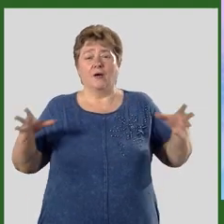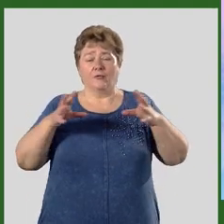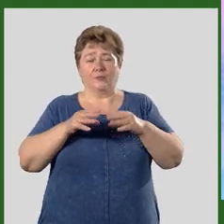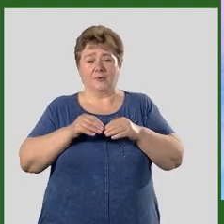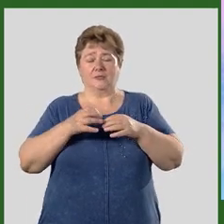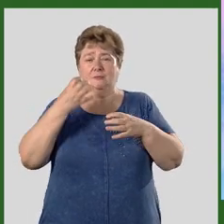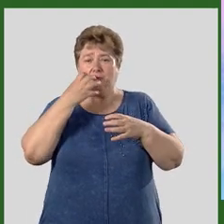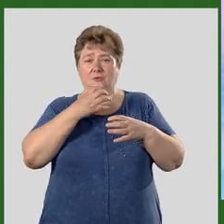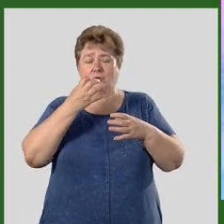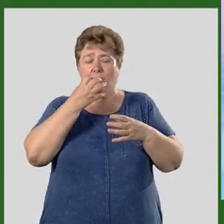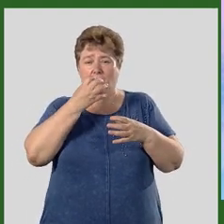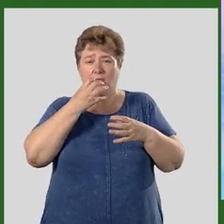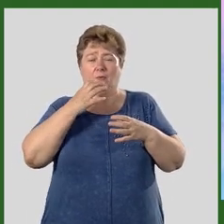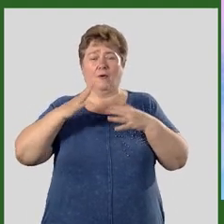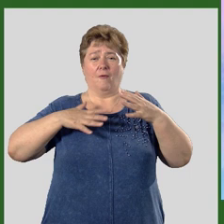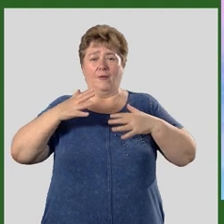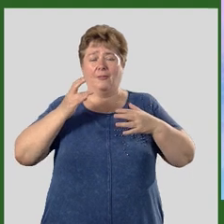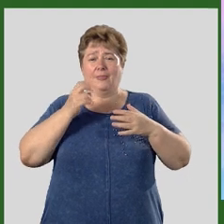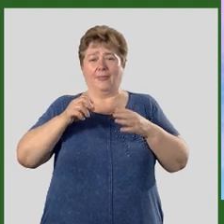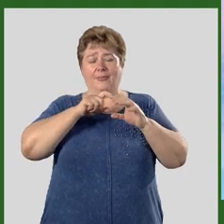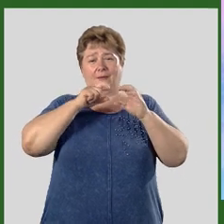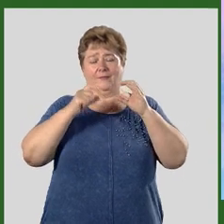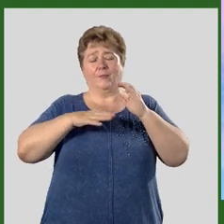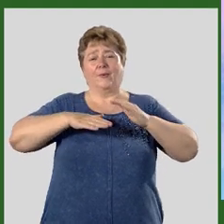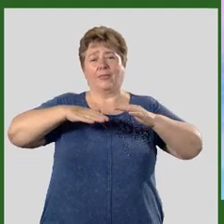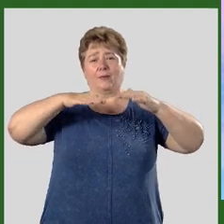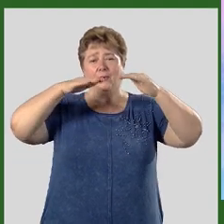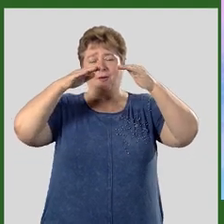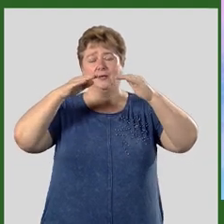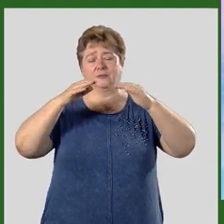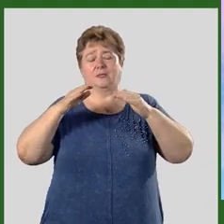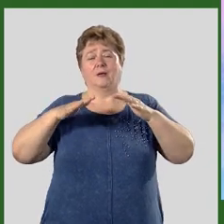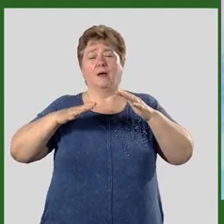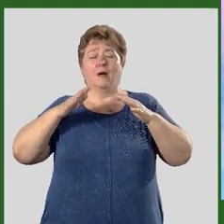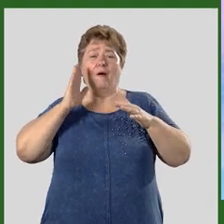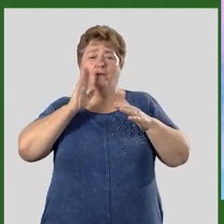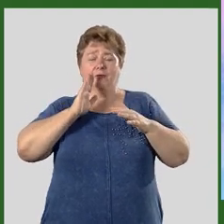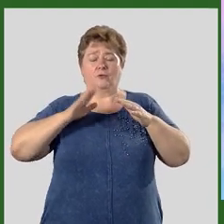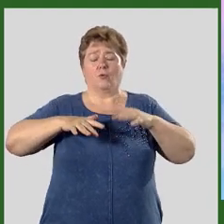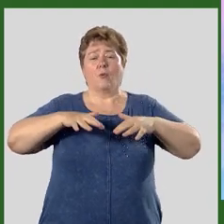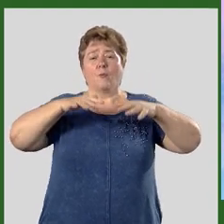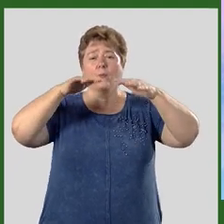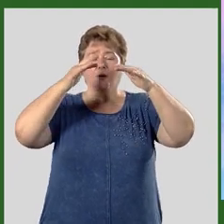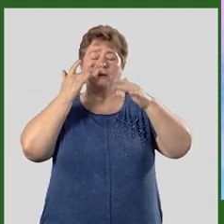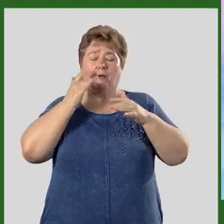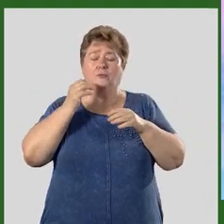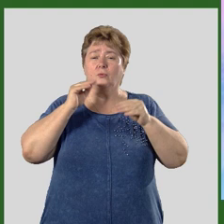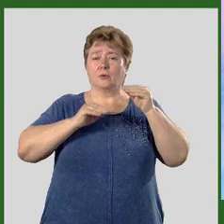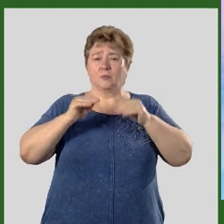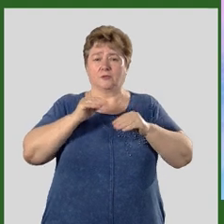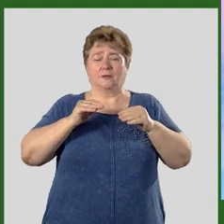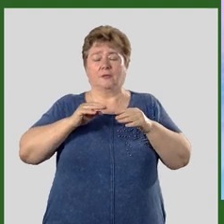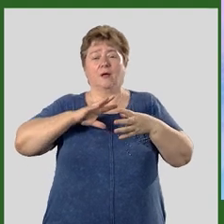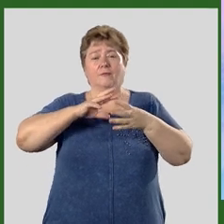Вместе с прогретым воздухом над экватором поднимается и водяной пар, который образовался